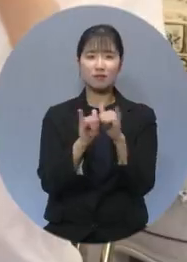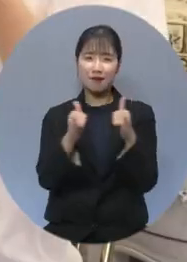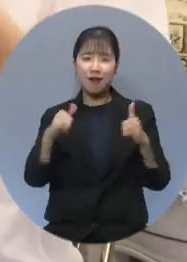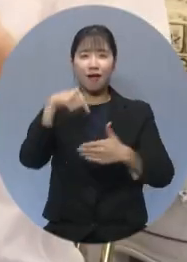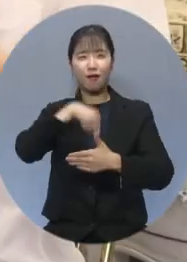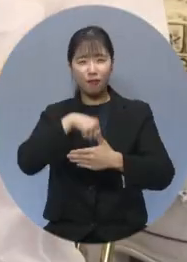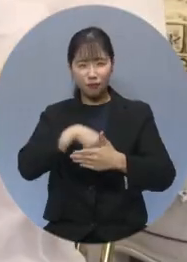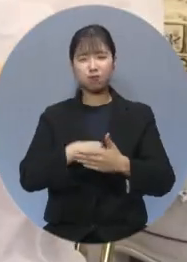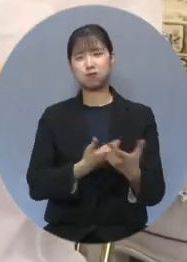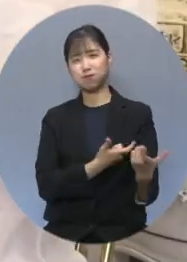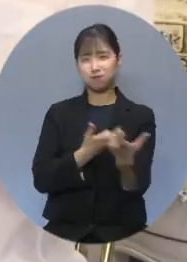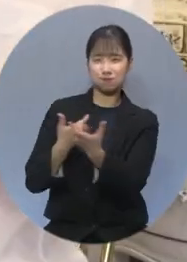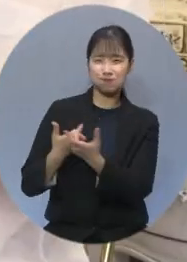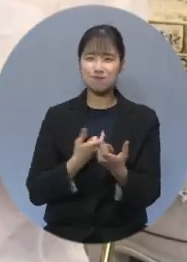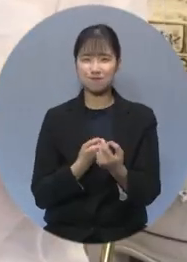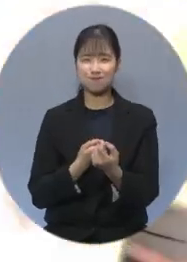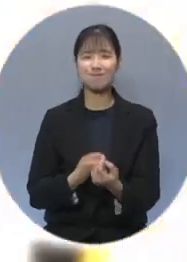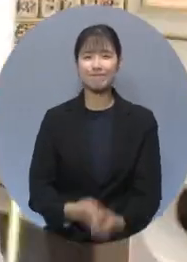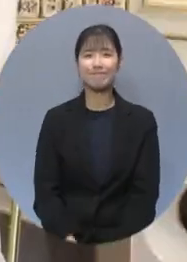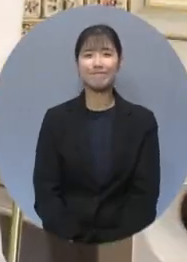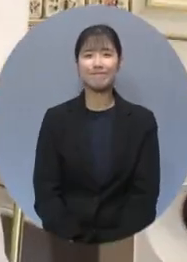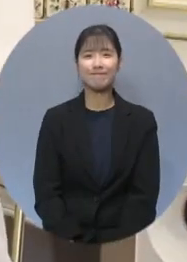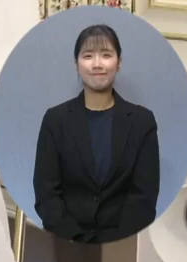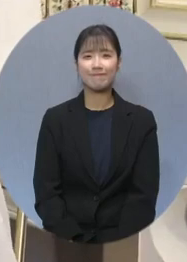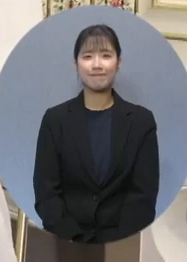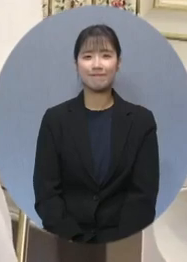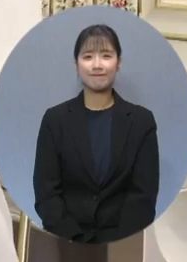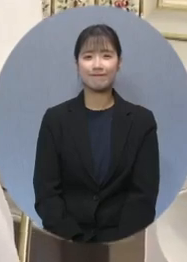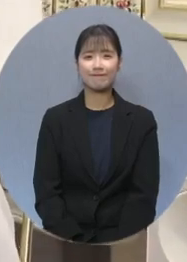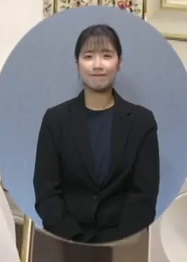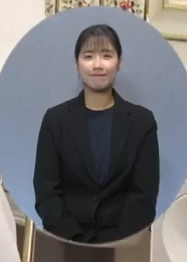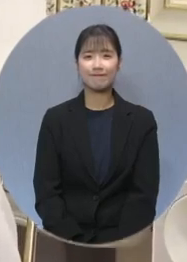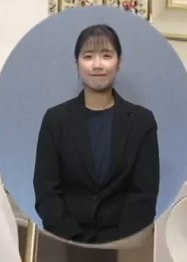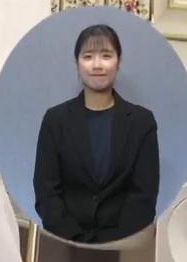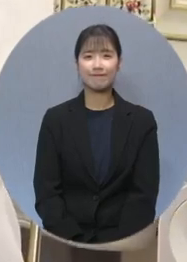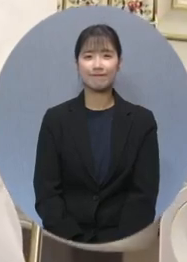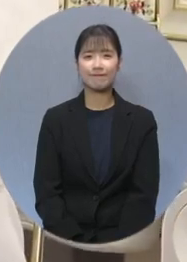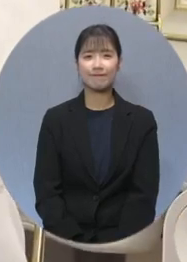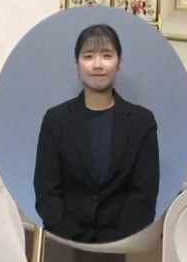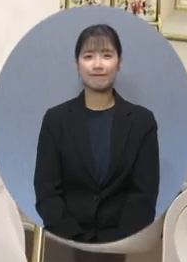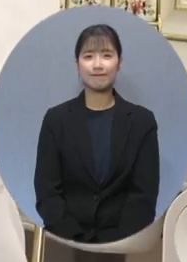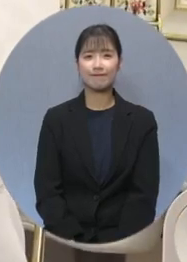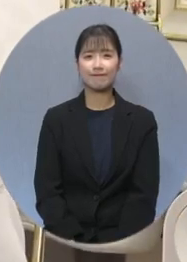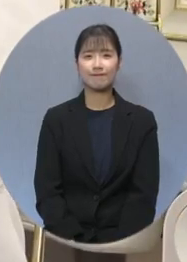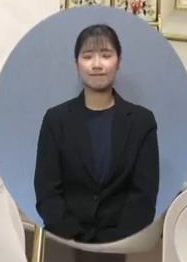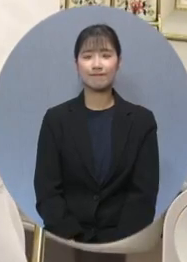너나 없이 모두가 하나입니다. 혹시TV 경기방송 권용찬입니다.